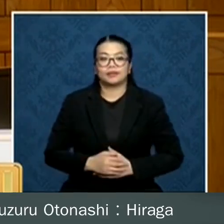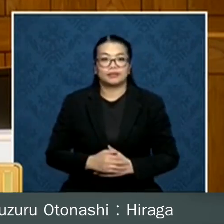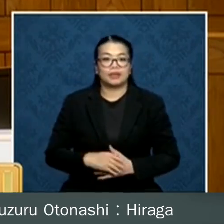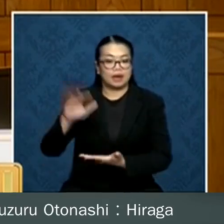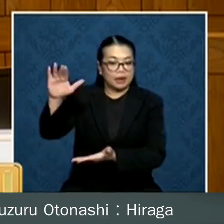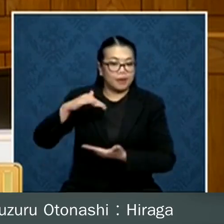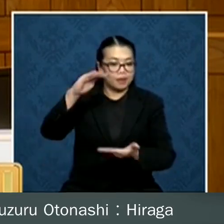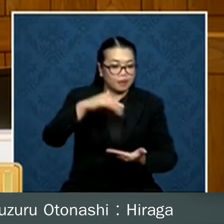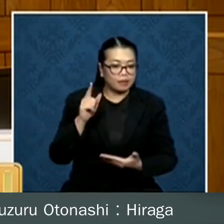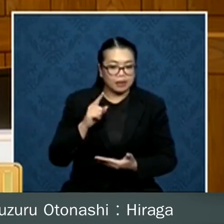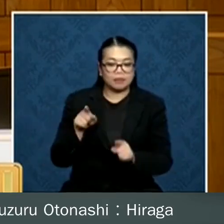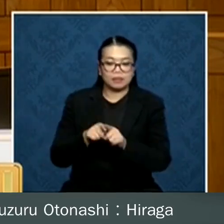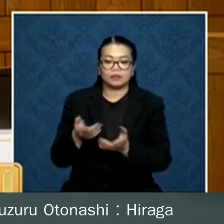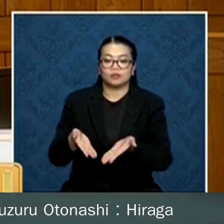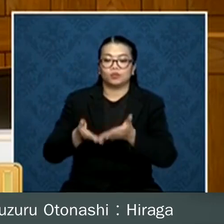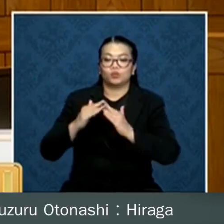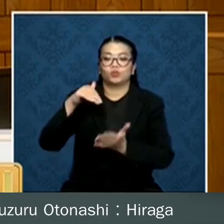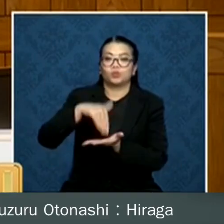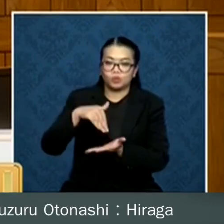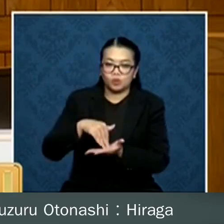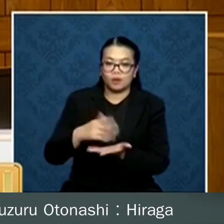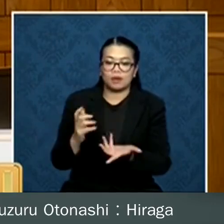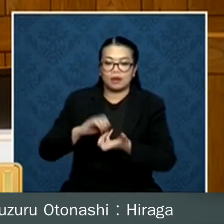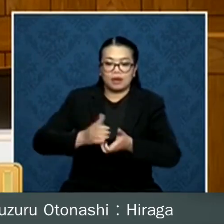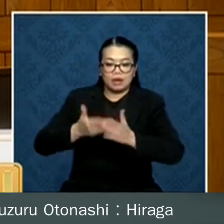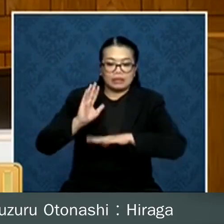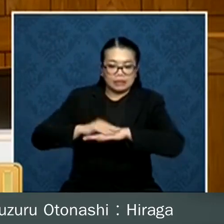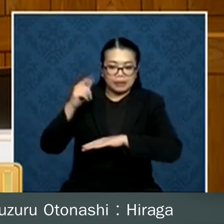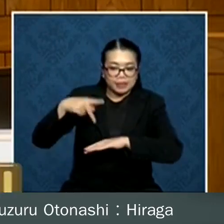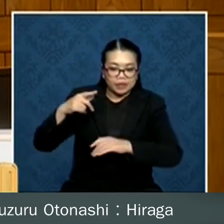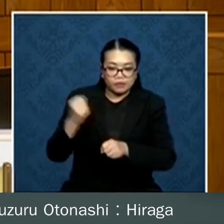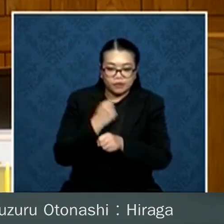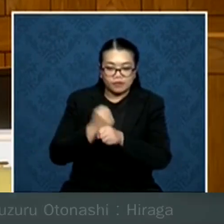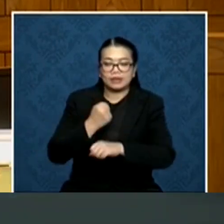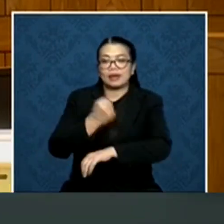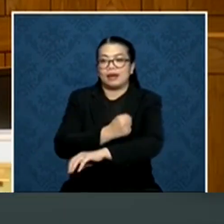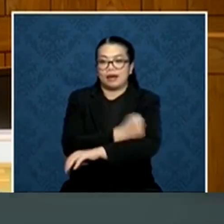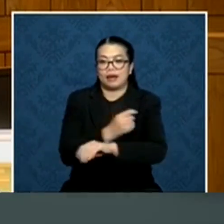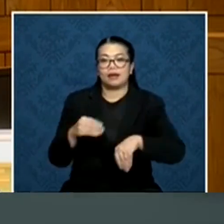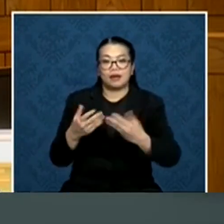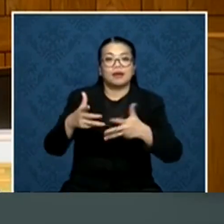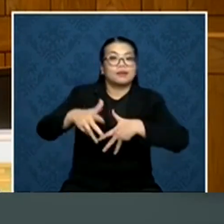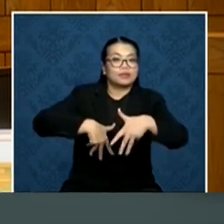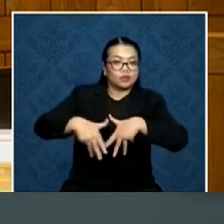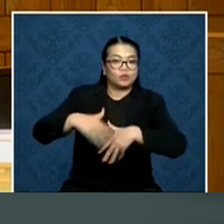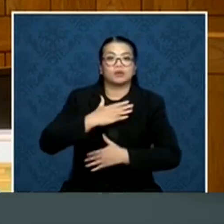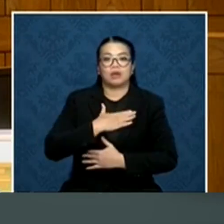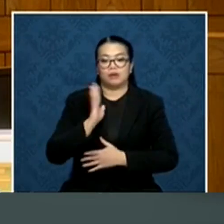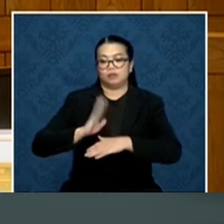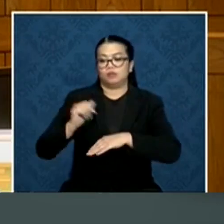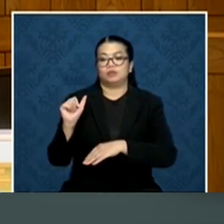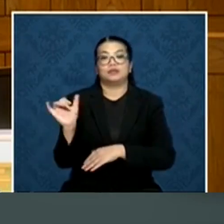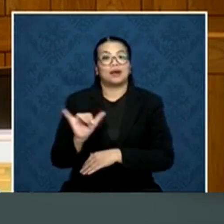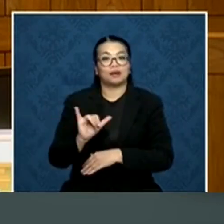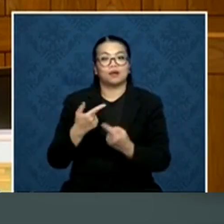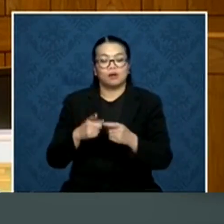ให้เขาเข้ามาสร้าง Trading Centerด้วยมีการมาสร้างทักษะพิเศษที่ประชาชนของประเทศเราอาจจะยังขาด